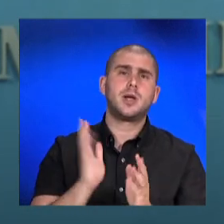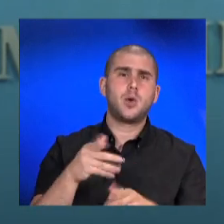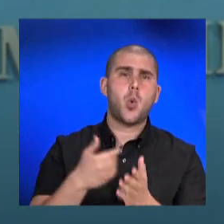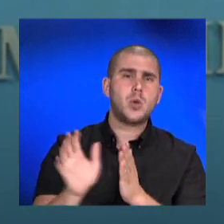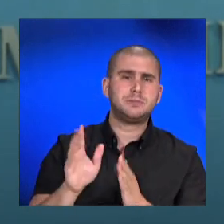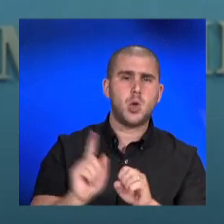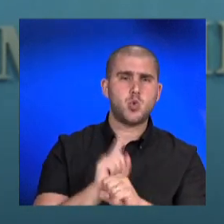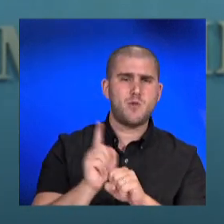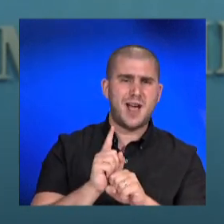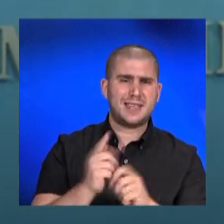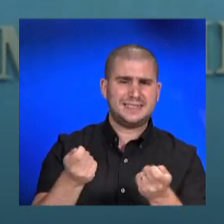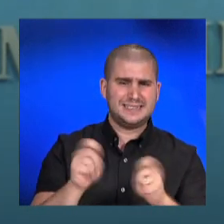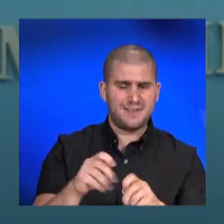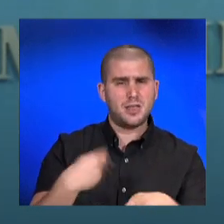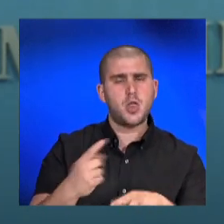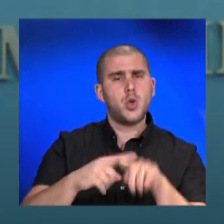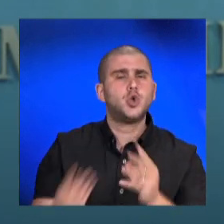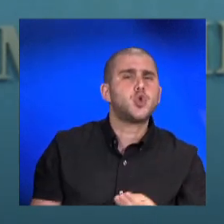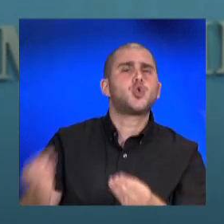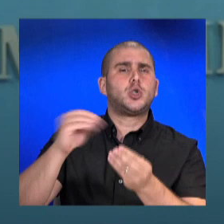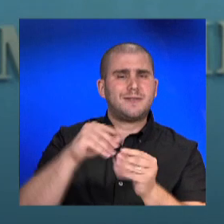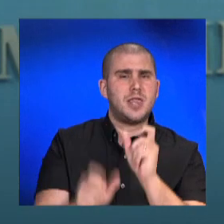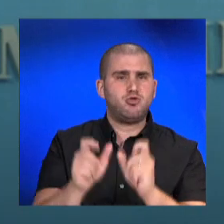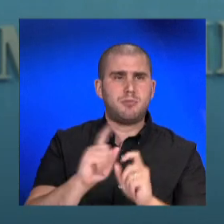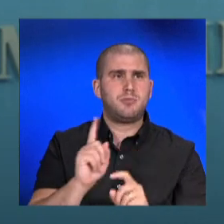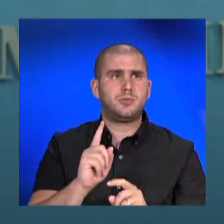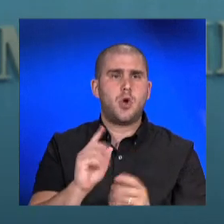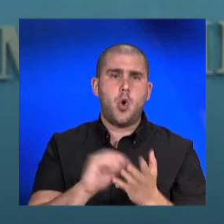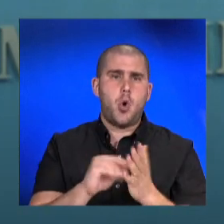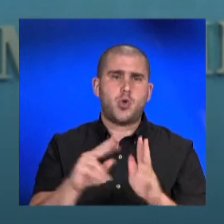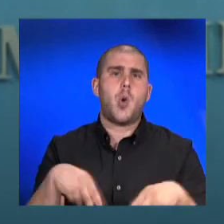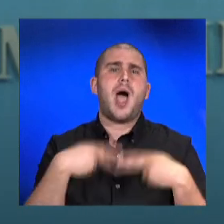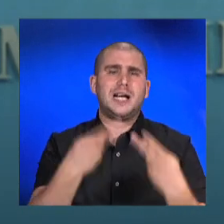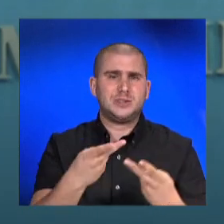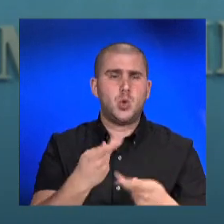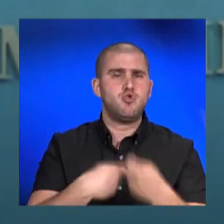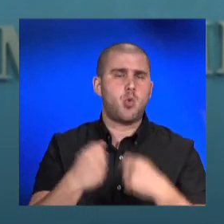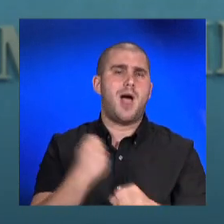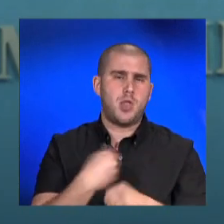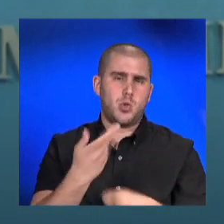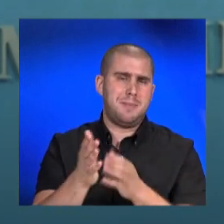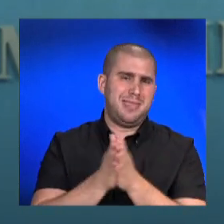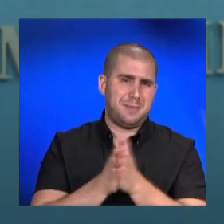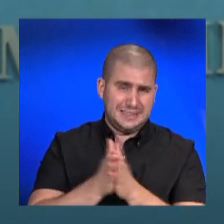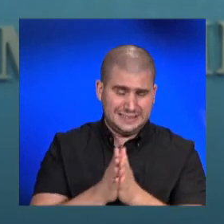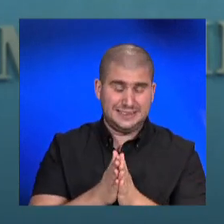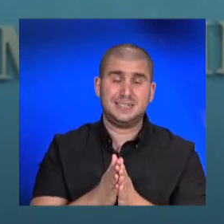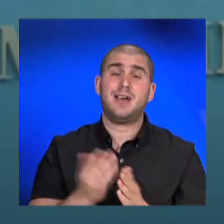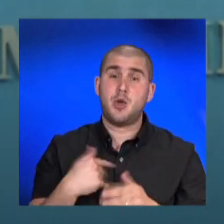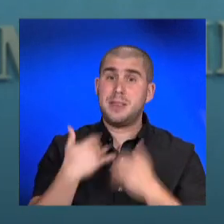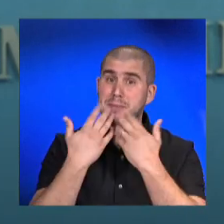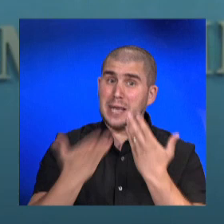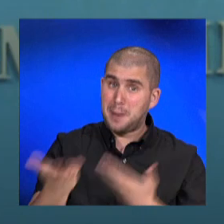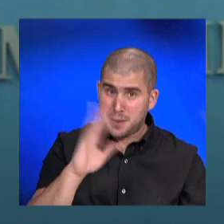ולתת להם עוד חודש לאלה שלא הצליחו עוד לחזור לשוק העבודה שאותו אנחנו ממריצים. והיום אני מבשר על שני